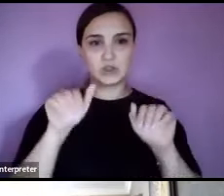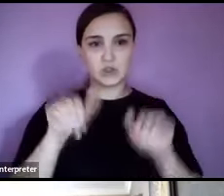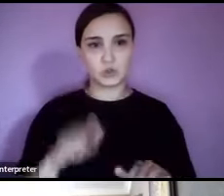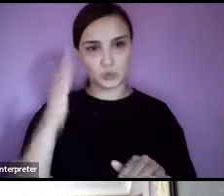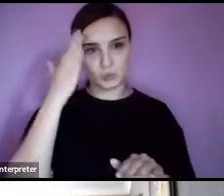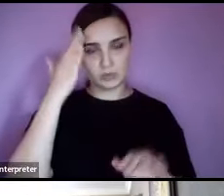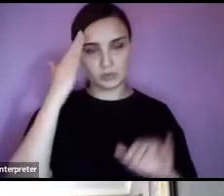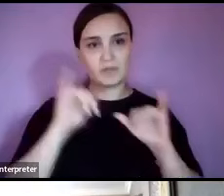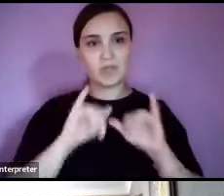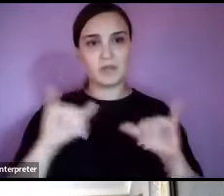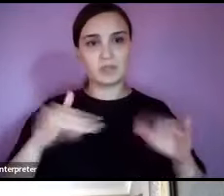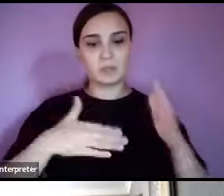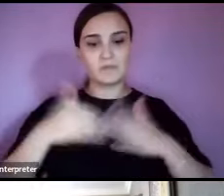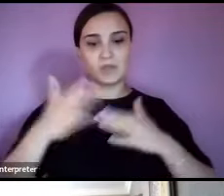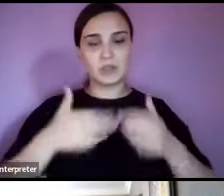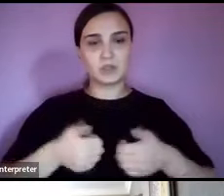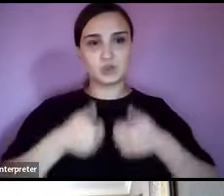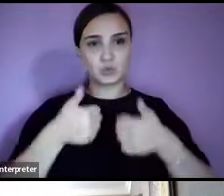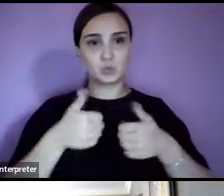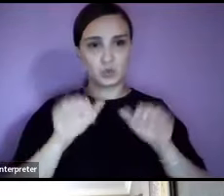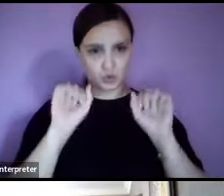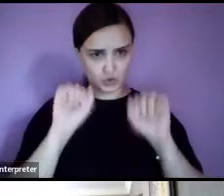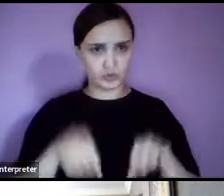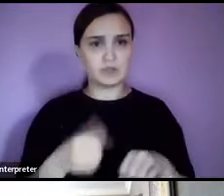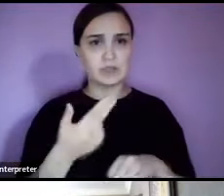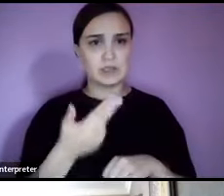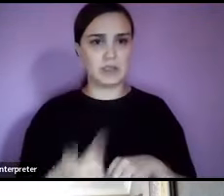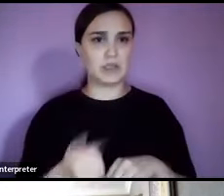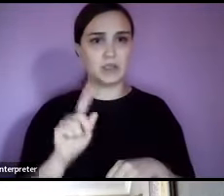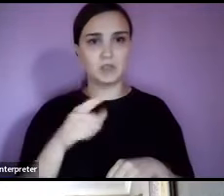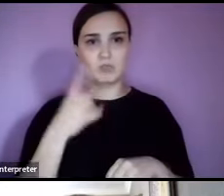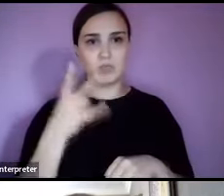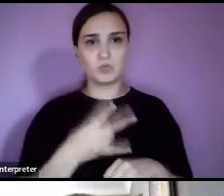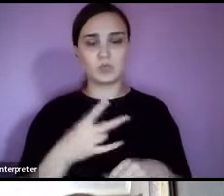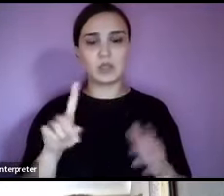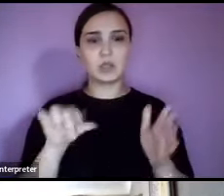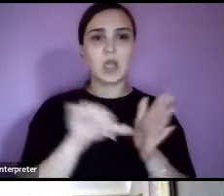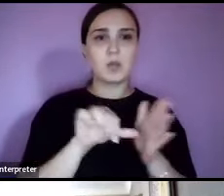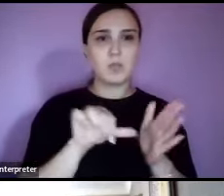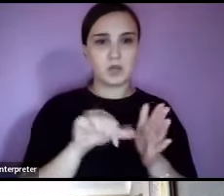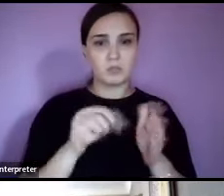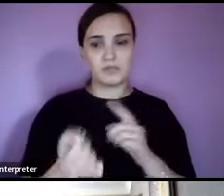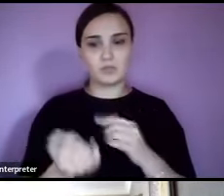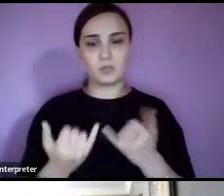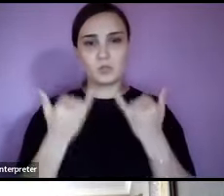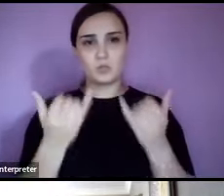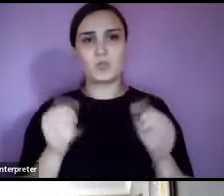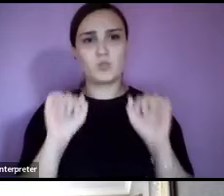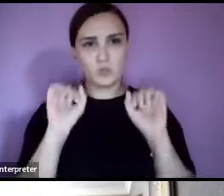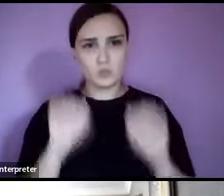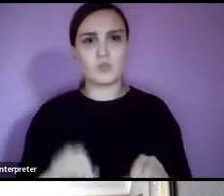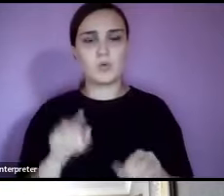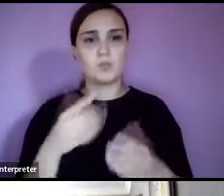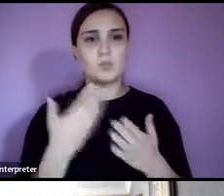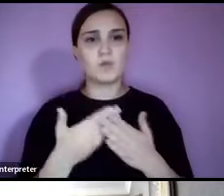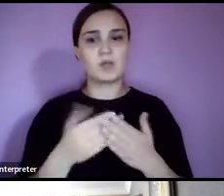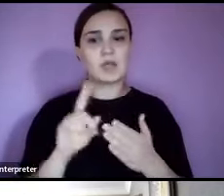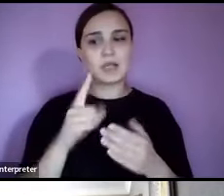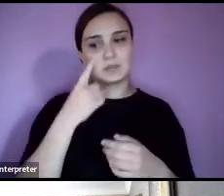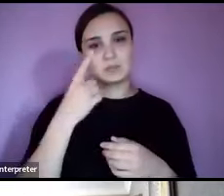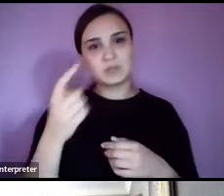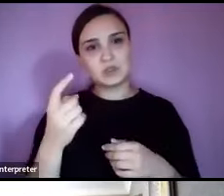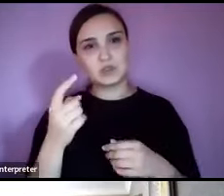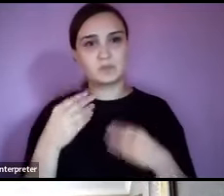განვითარებას უნდა შეუწყოთ ხელი, შეგვიძლია ცხადია, რომ გარკვეული დახმარების აღმოჩენა მინიშნებების გზით,